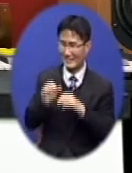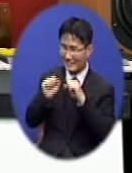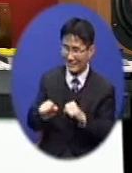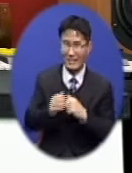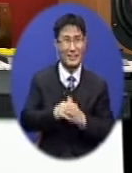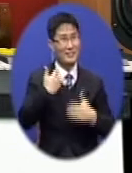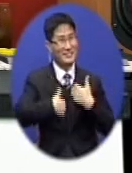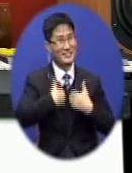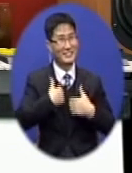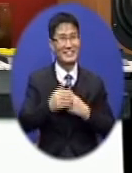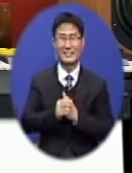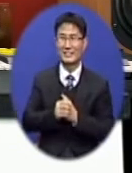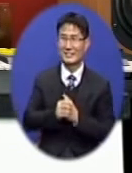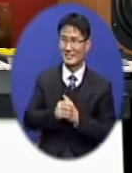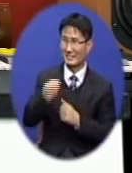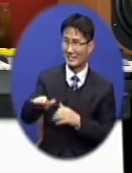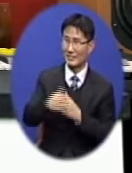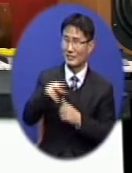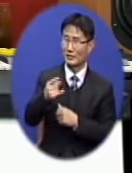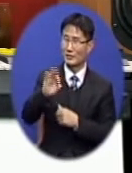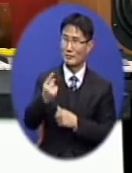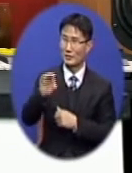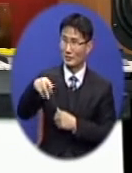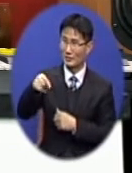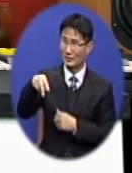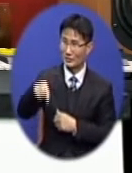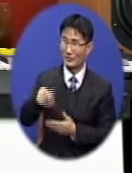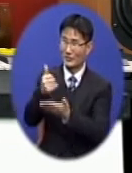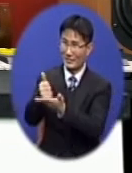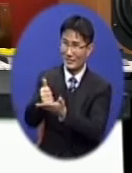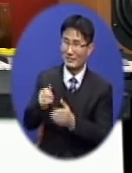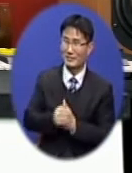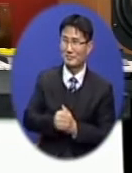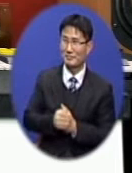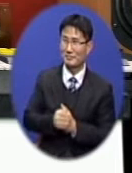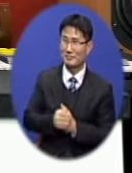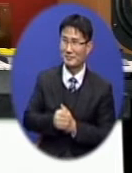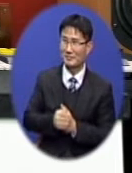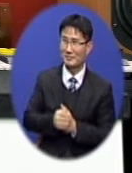아유, 네. 반갑습니다. 예, 우리 저 손봉수 선생님.